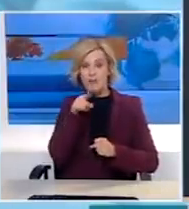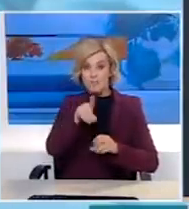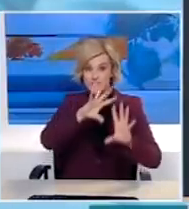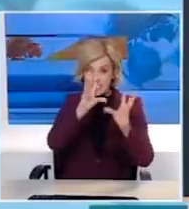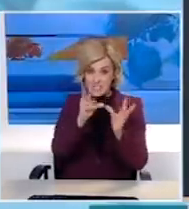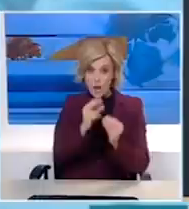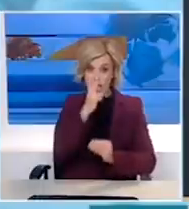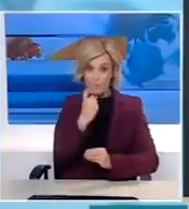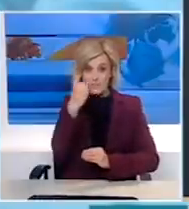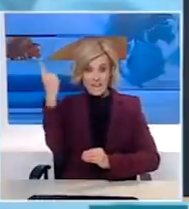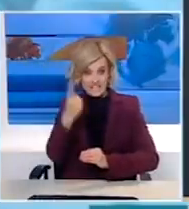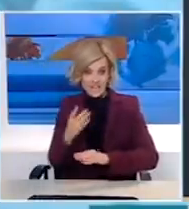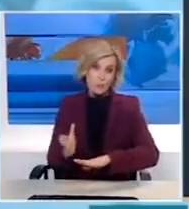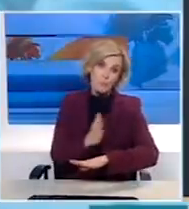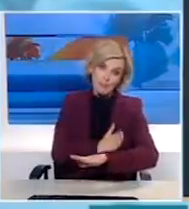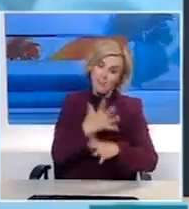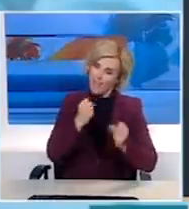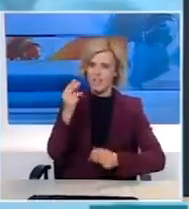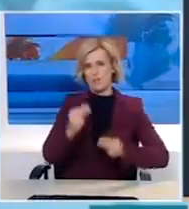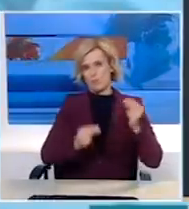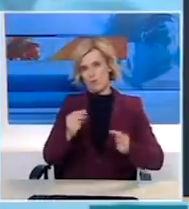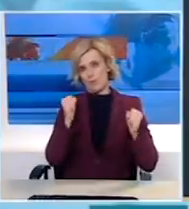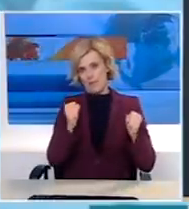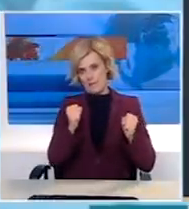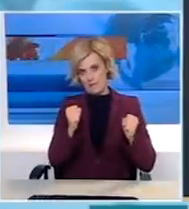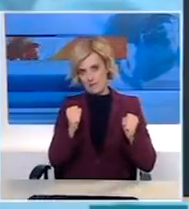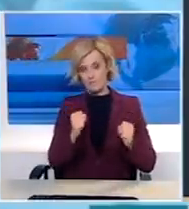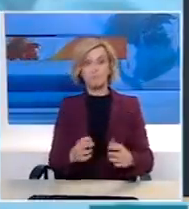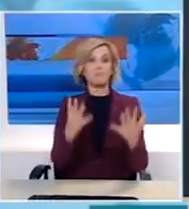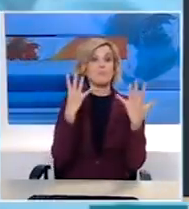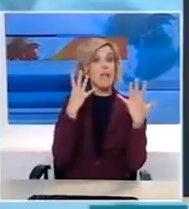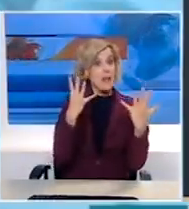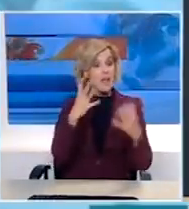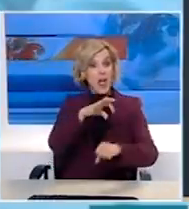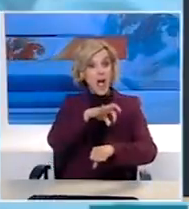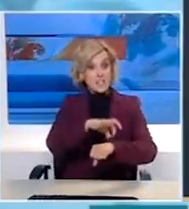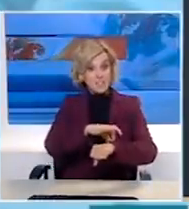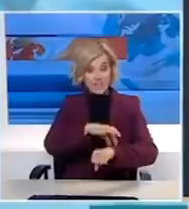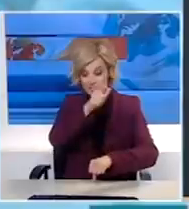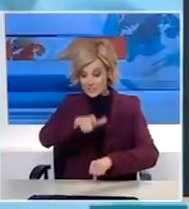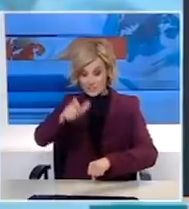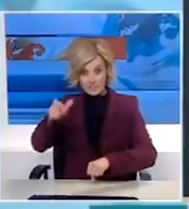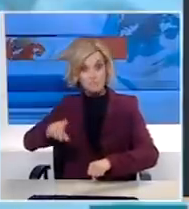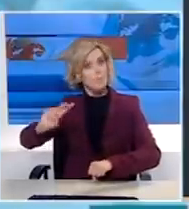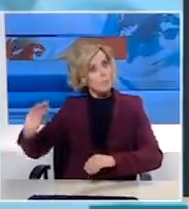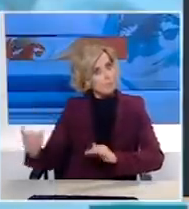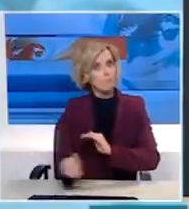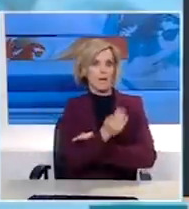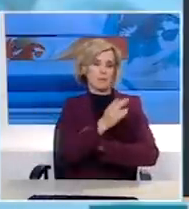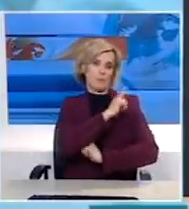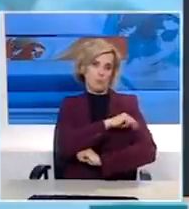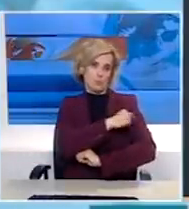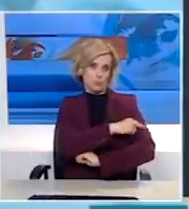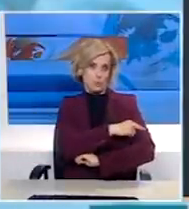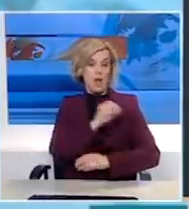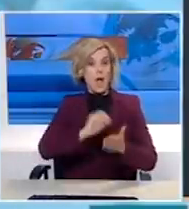ή είναι ηλικιωμένοι 70 ετών και άνω. 9 ασθενείς έχουν εξέλθει από τις ΜΕΘ, ενώ συνολικά 269 ασθενείς έχουν πάρει